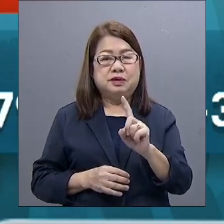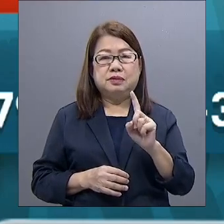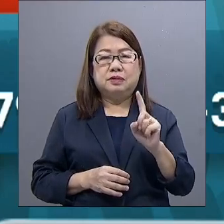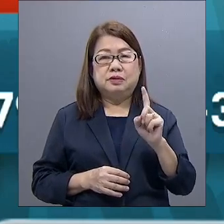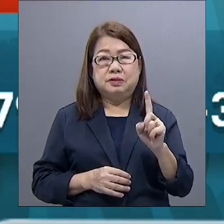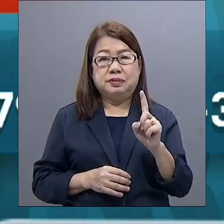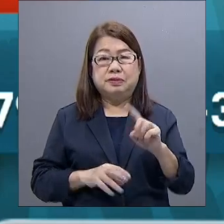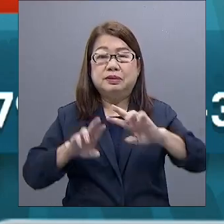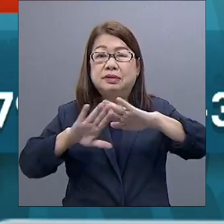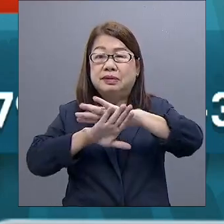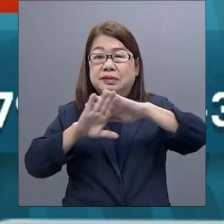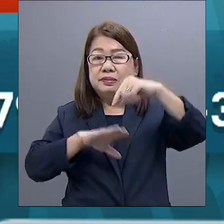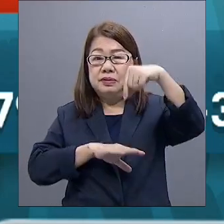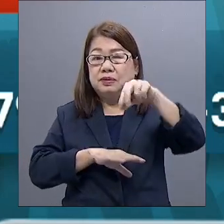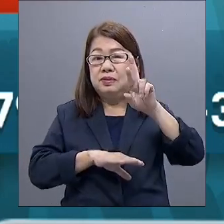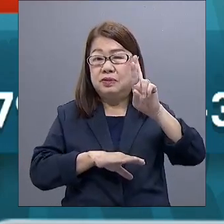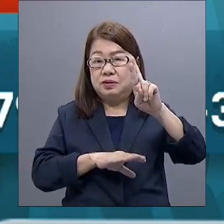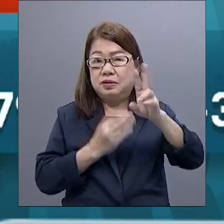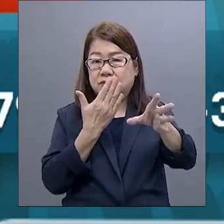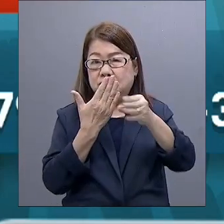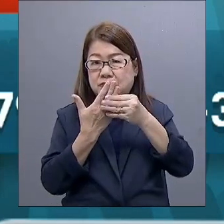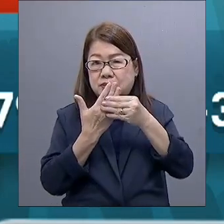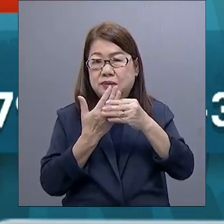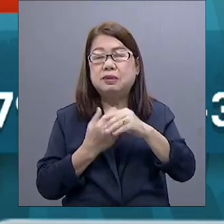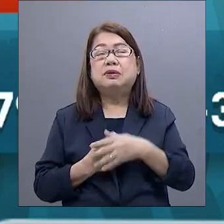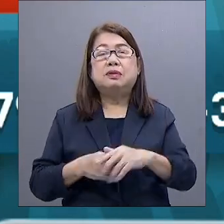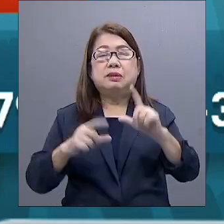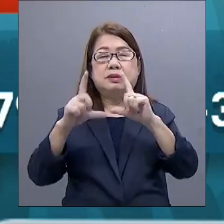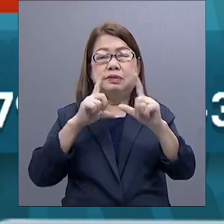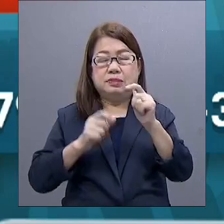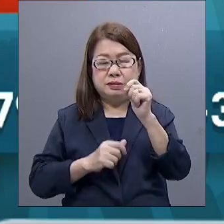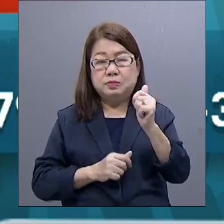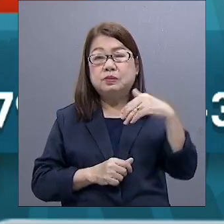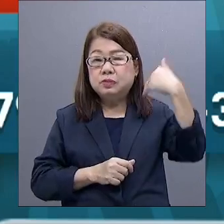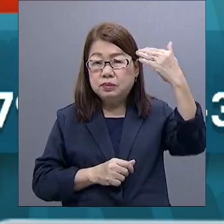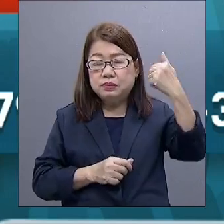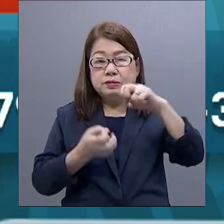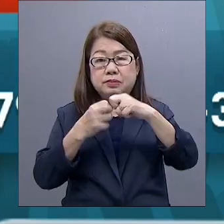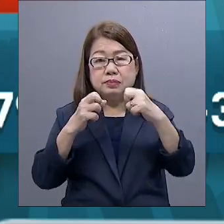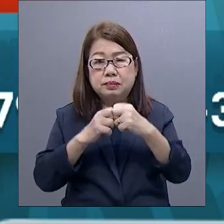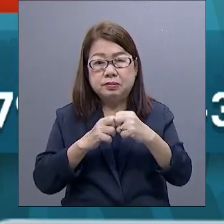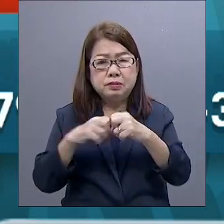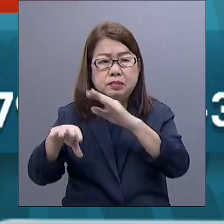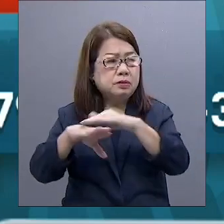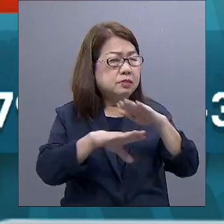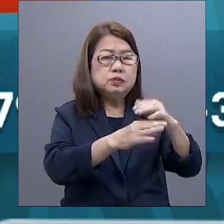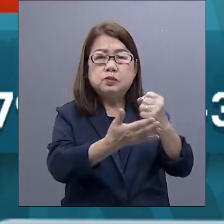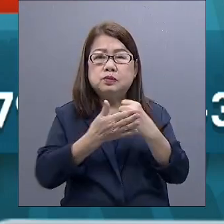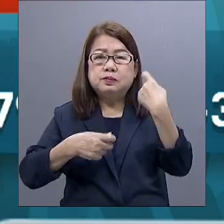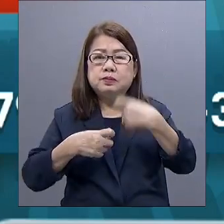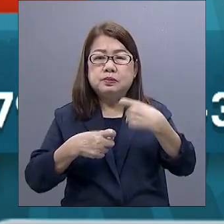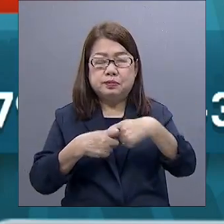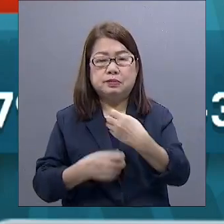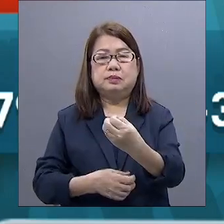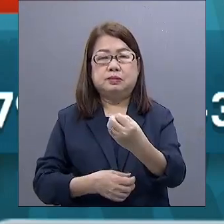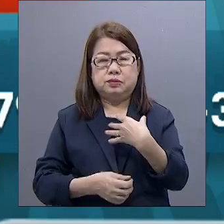สแกนควอาคตหน้าจอเก็บไดิไนของเราไว้ก็ได้นะคะเผื่วาวในวัหน่มีปญหา เพื่องพาใครไม่ได้ก็บอกมารองทุกล